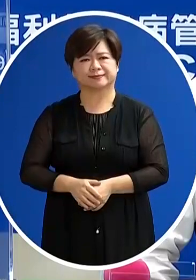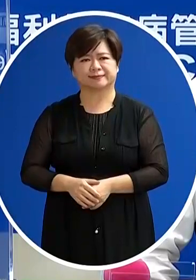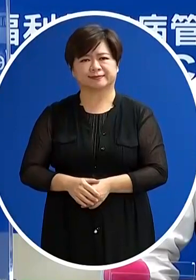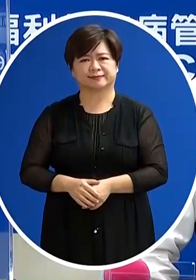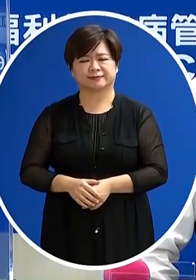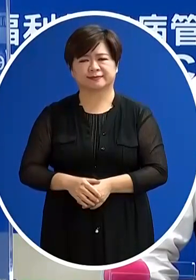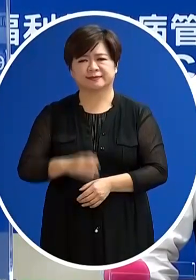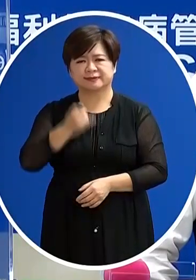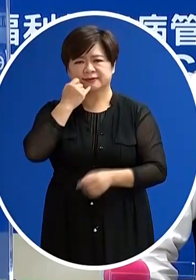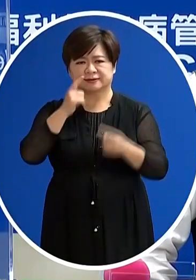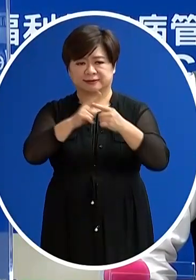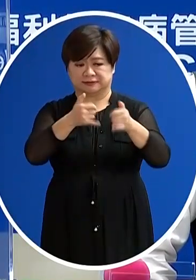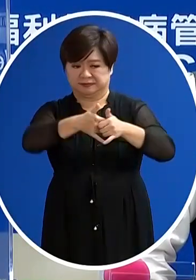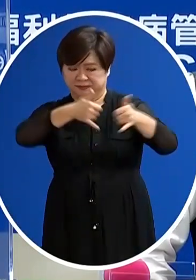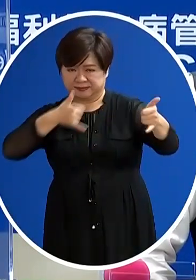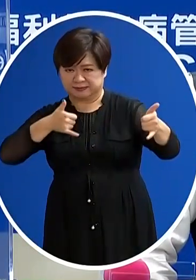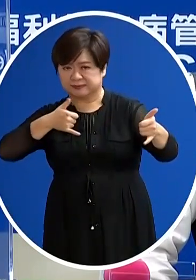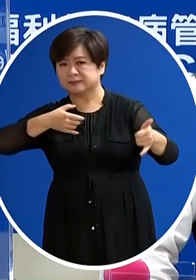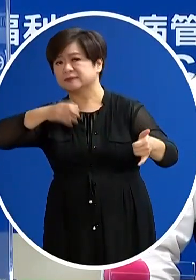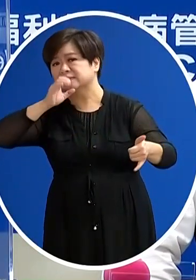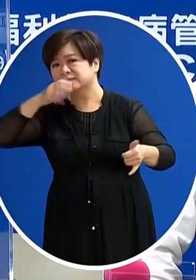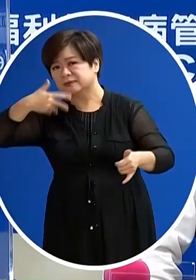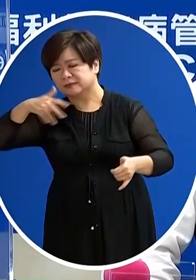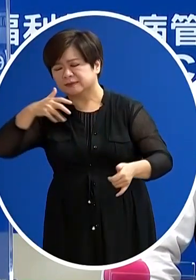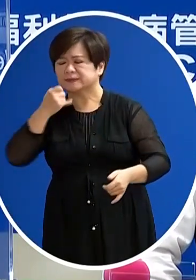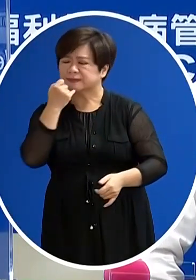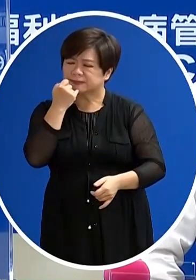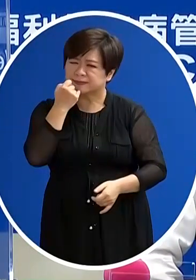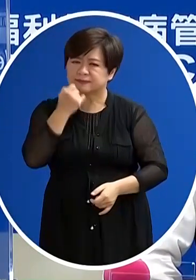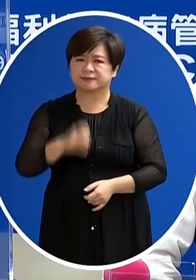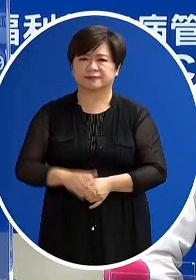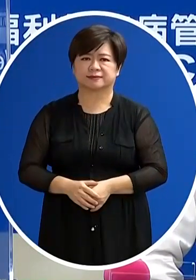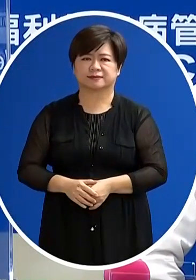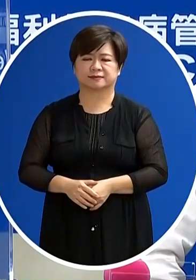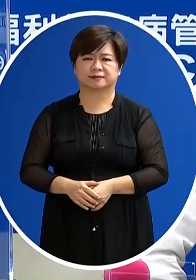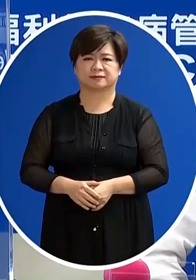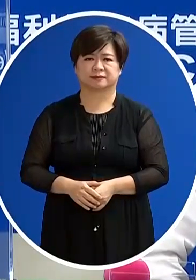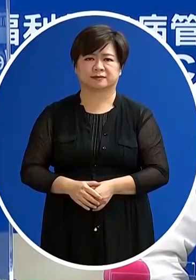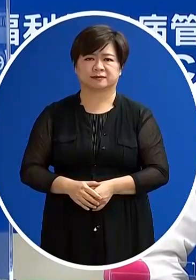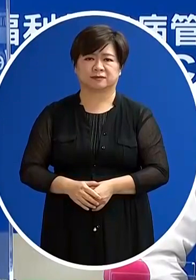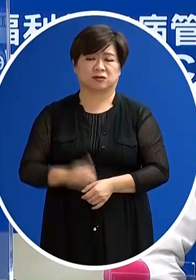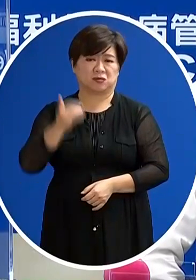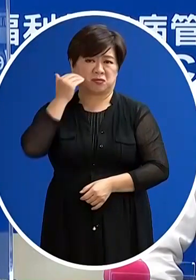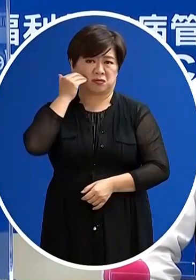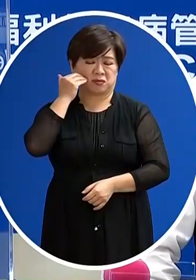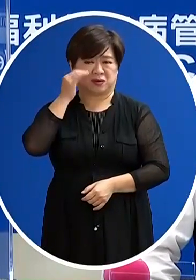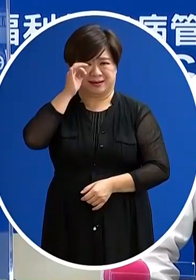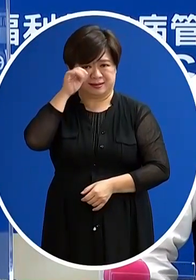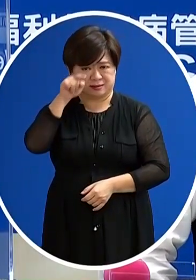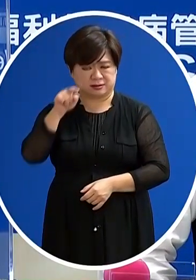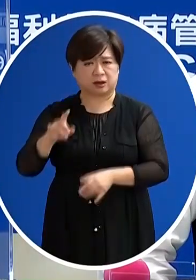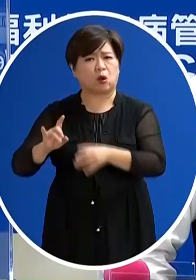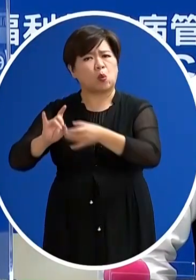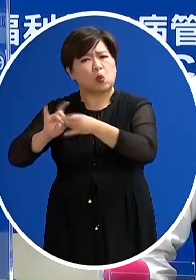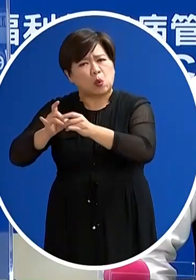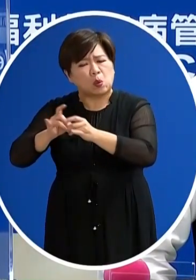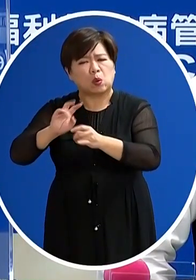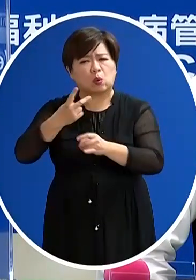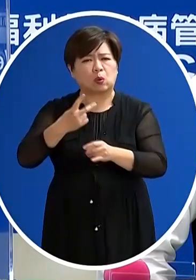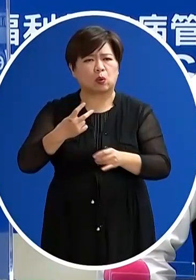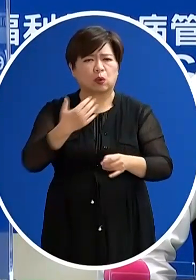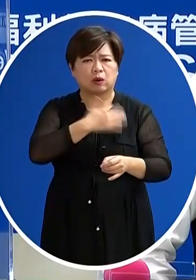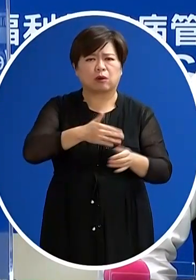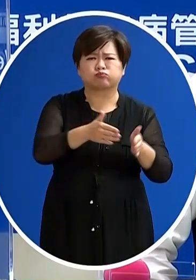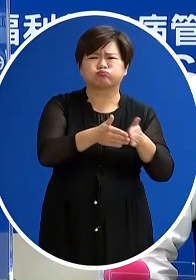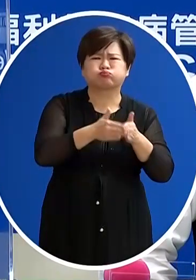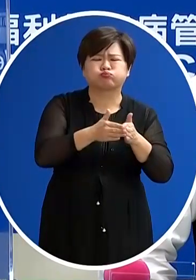微拿开来那喝一下水，好，这两个就是一个是故意的行为，那一个是说他一个需要的生理需要的一